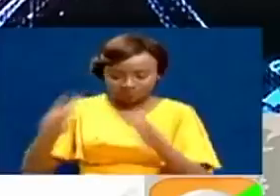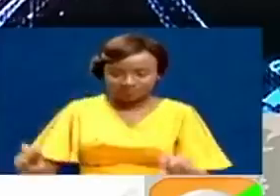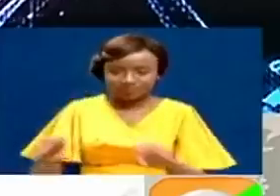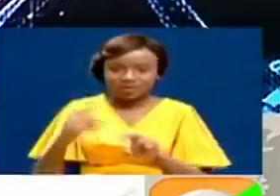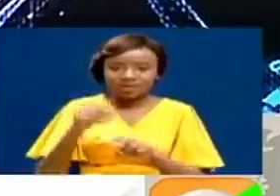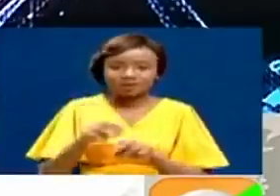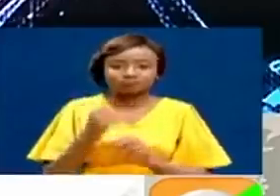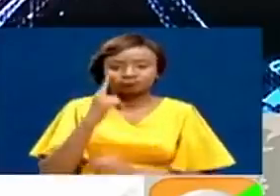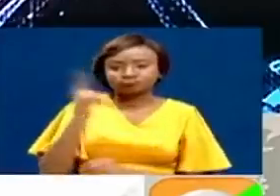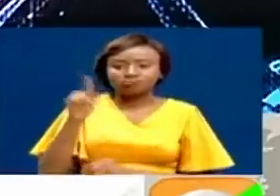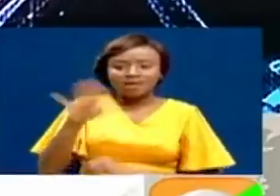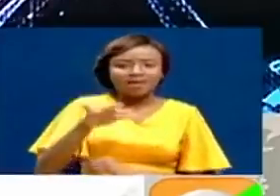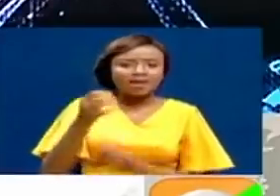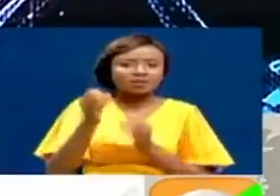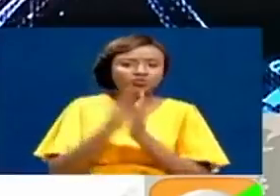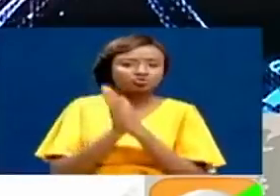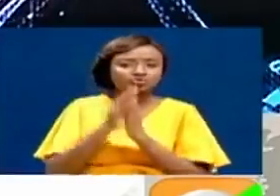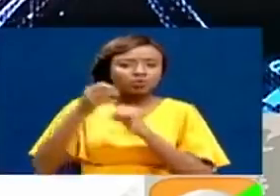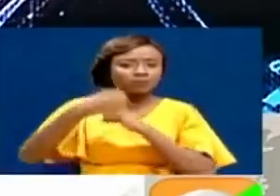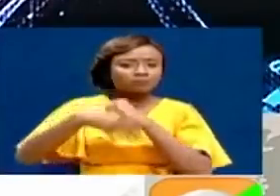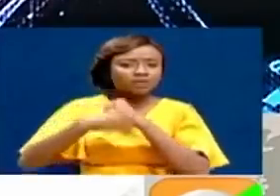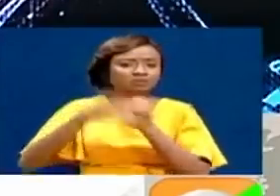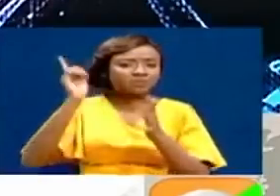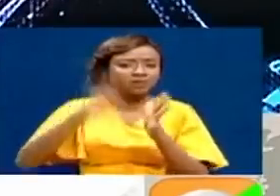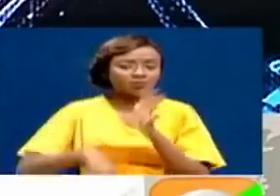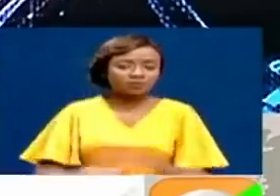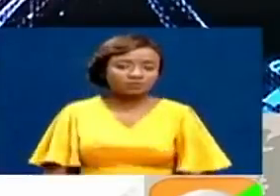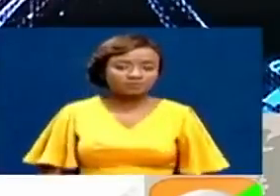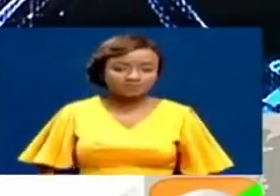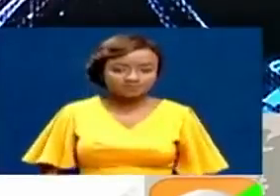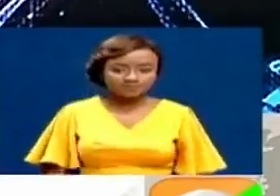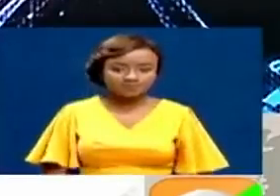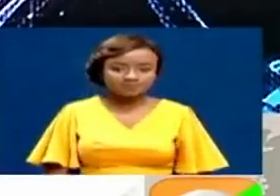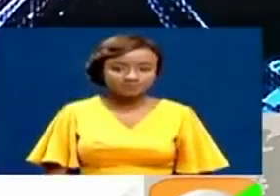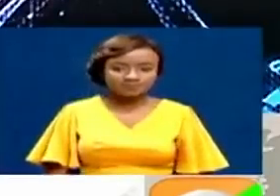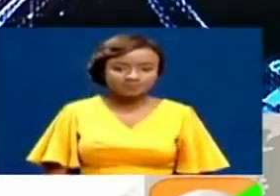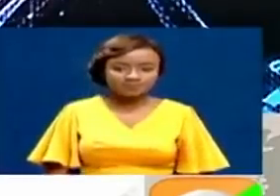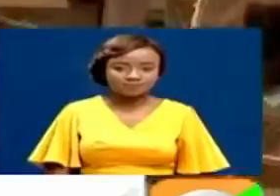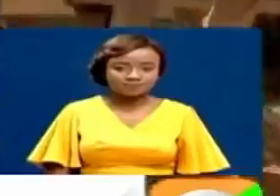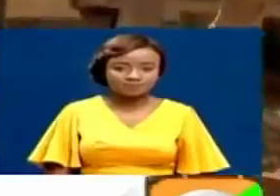Enoch Sikole amekuwa katika eneo hilo hii leo na anatuarifu zaidi.